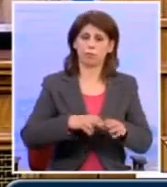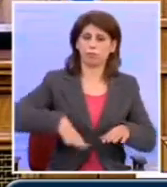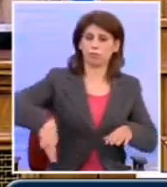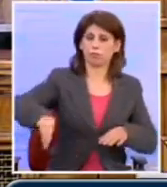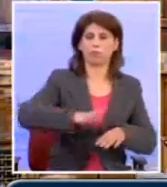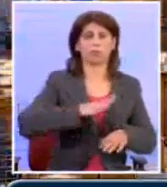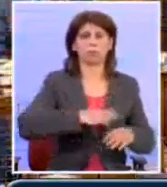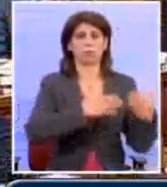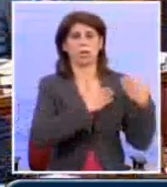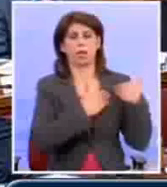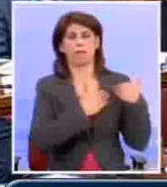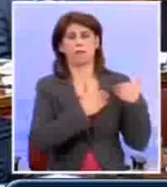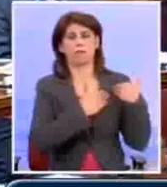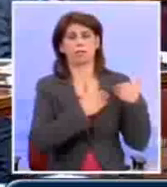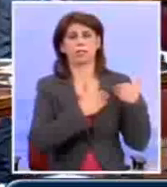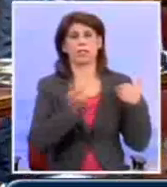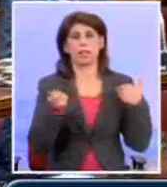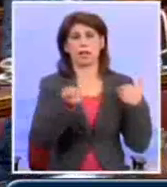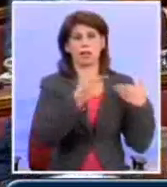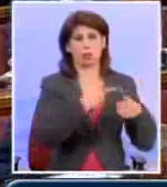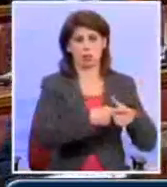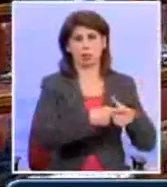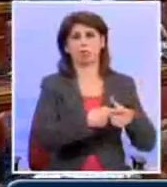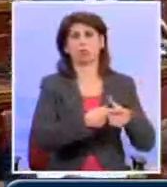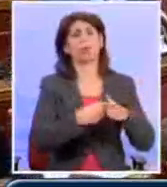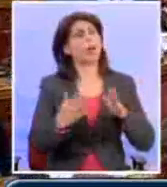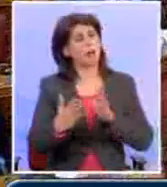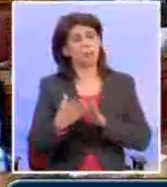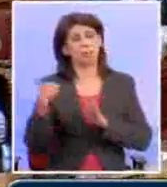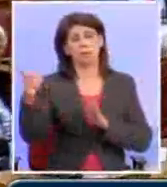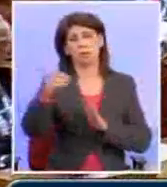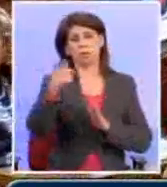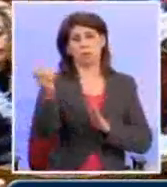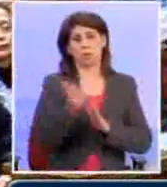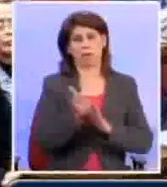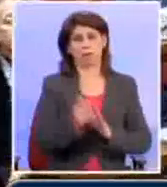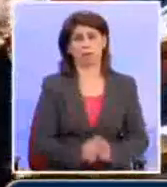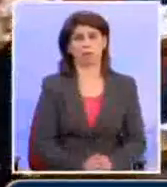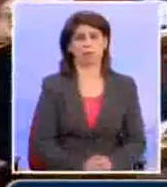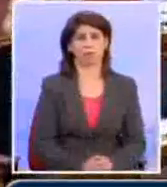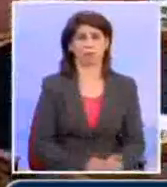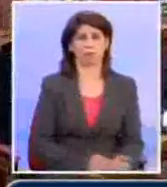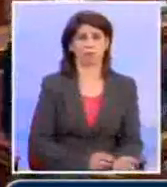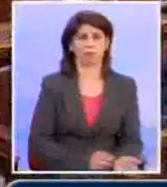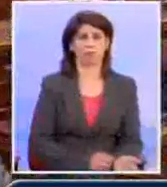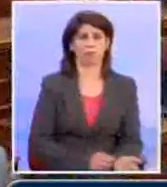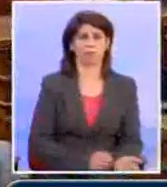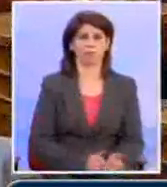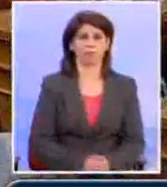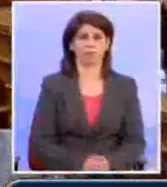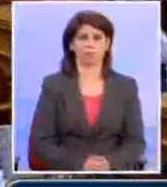αναλάβει τα δάνεια, τα χρέη των τραπεζών απέναντι στους δανειστές της υπόλοιπης πλεονασματικής